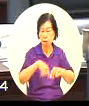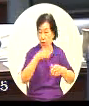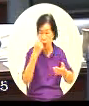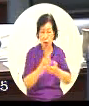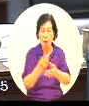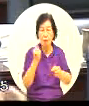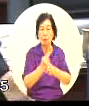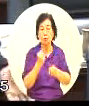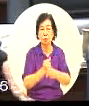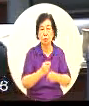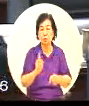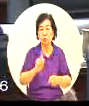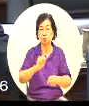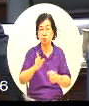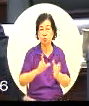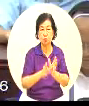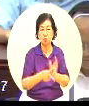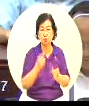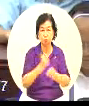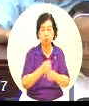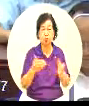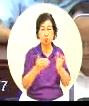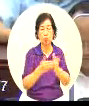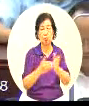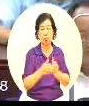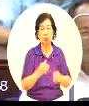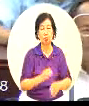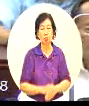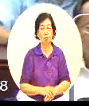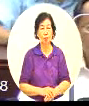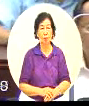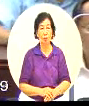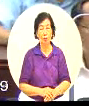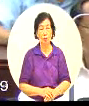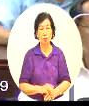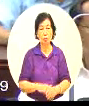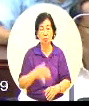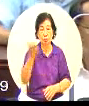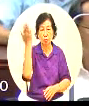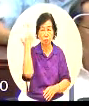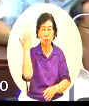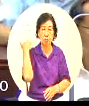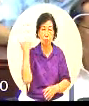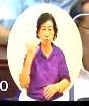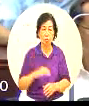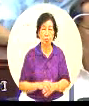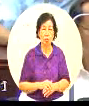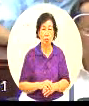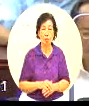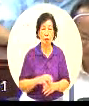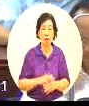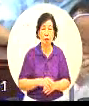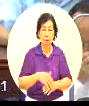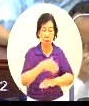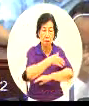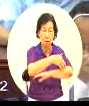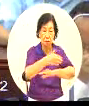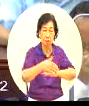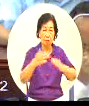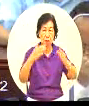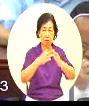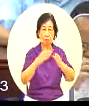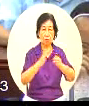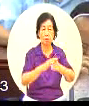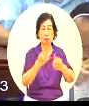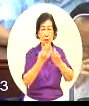谢谢主席，谢谢审议员哦，甲审议员报告哦。这当时的时阵是因为迄个器官合并了。啊，所以